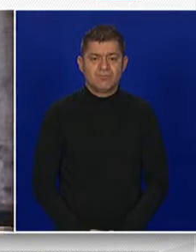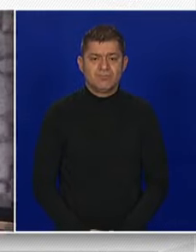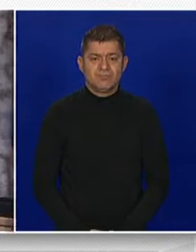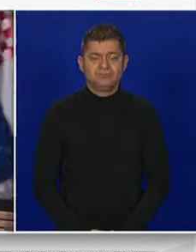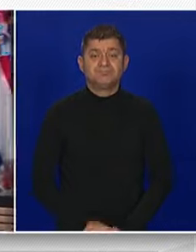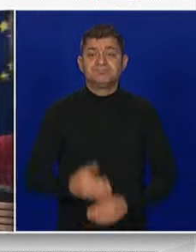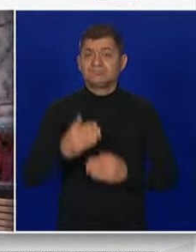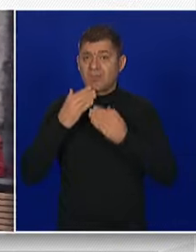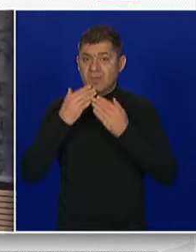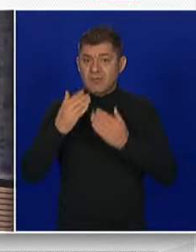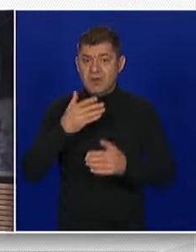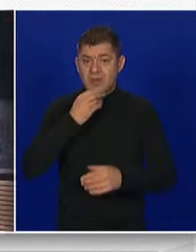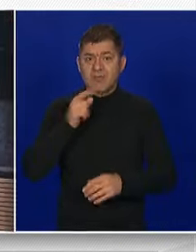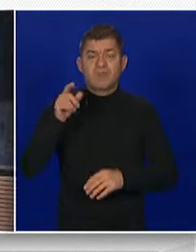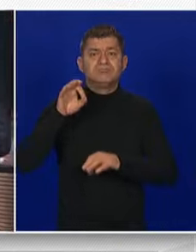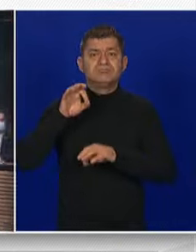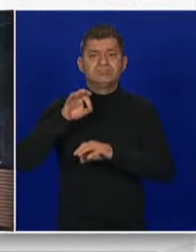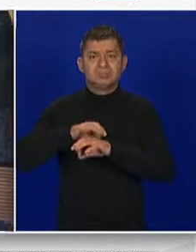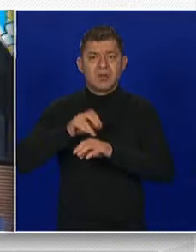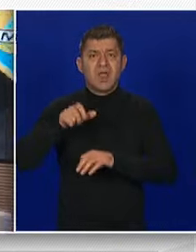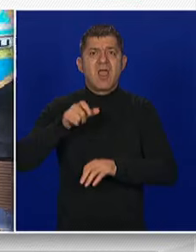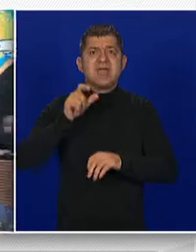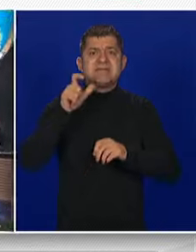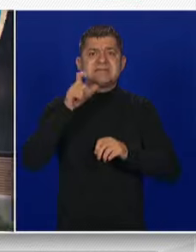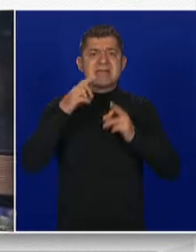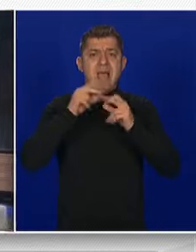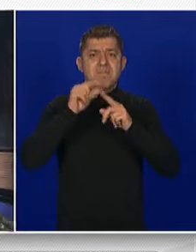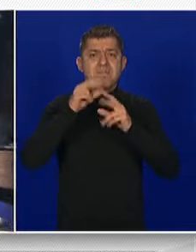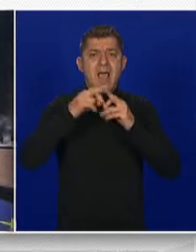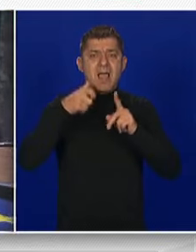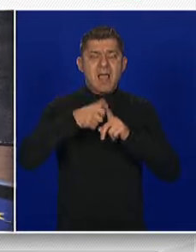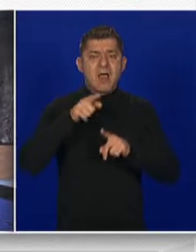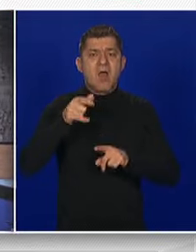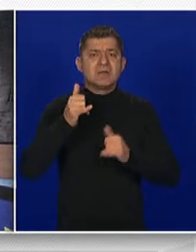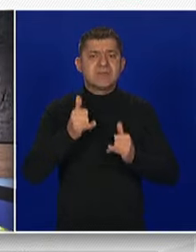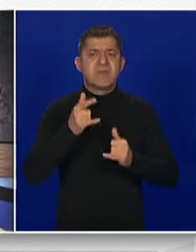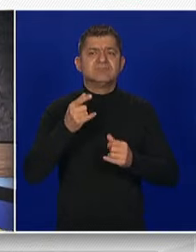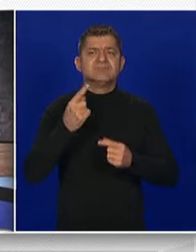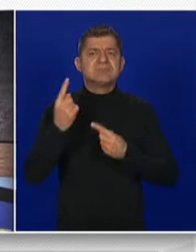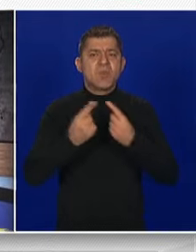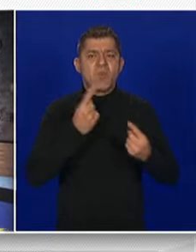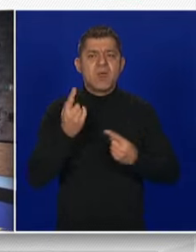Hvala lijepa, primarius Capak, o aktualnoj epidemiološkoj situaciji.